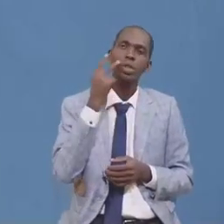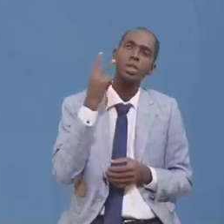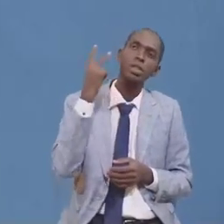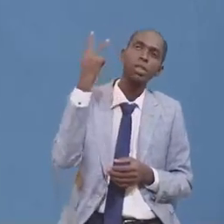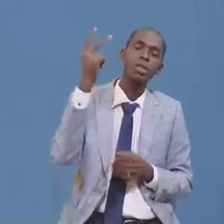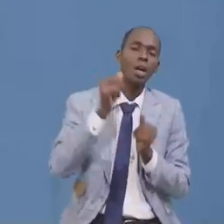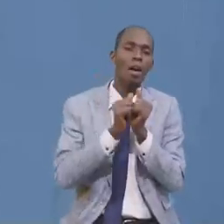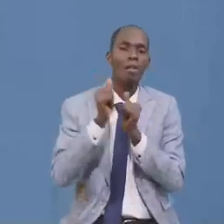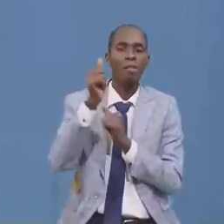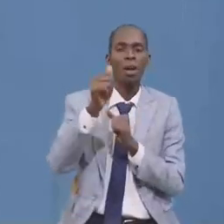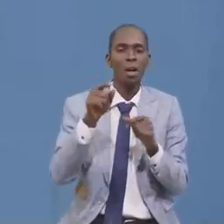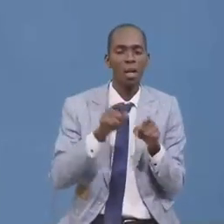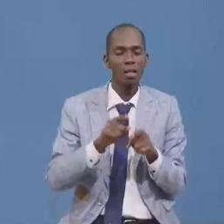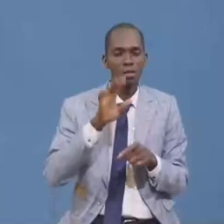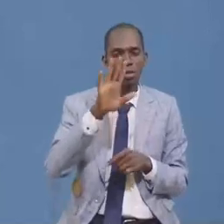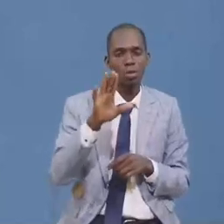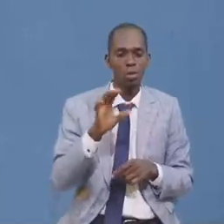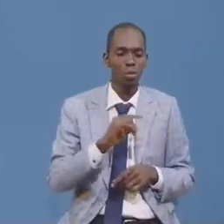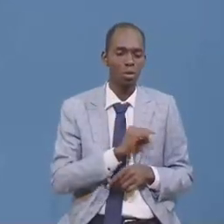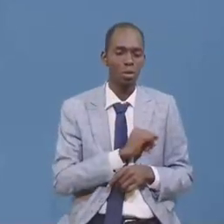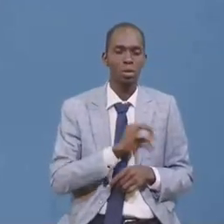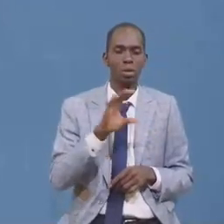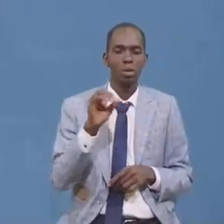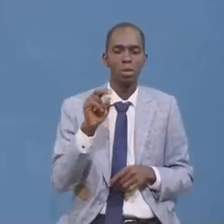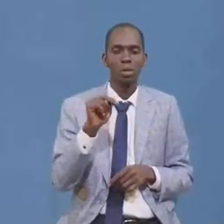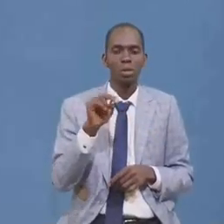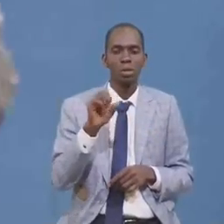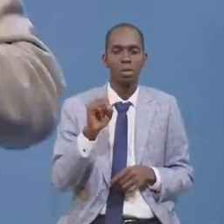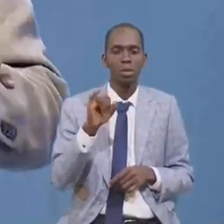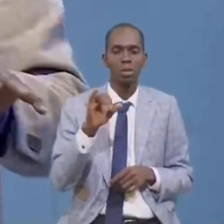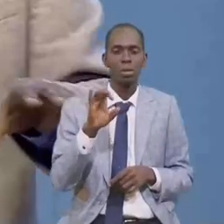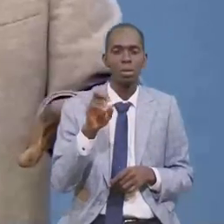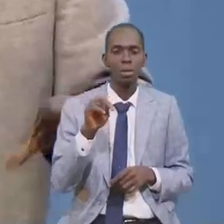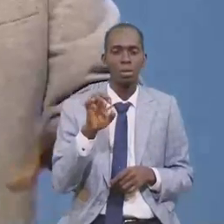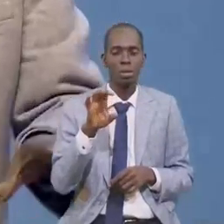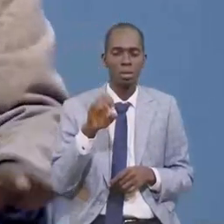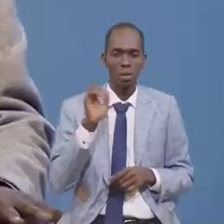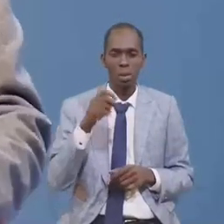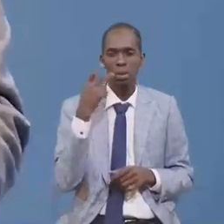Tu ne peux pas voir aussi loin plus que ce que ta conscience peut voir.